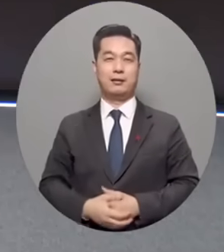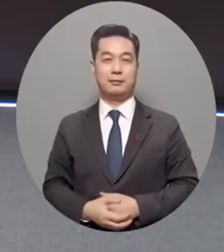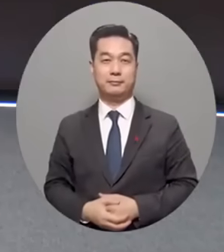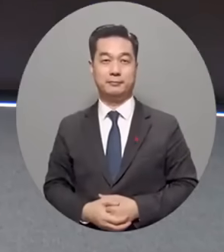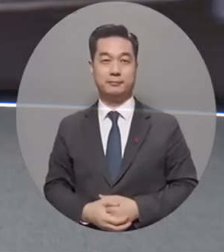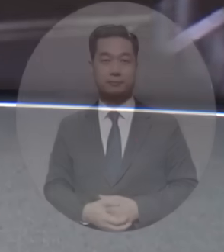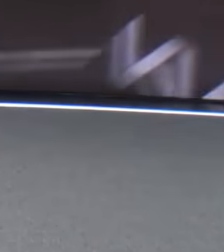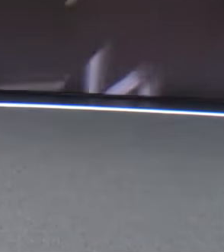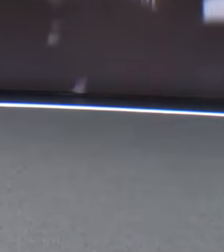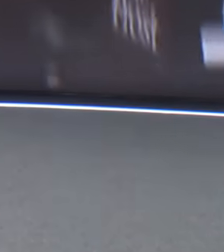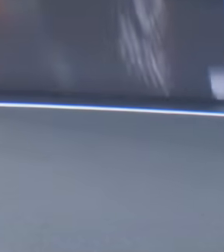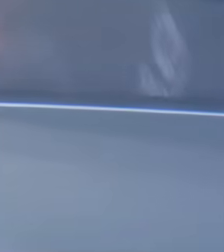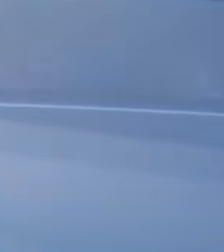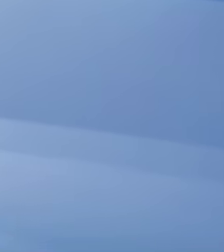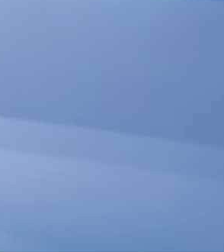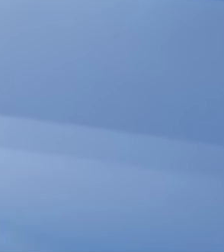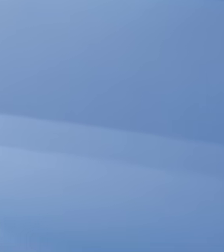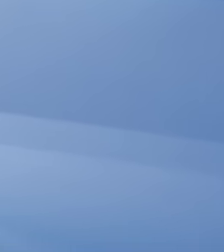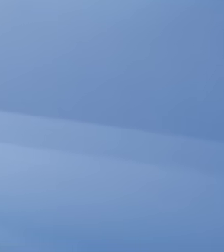뉴스였습니다.